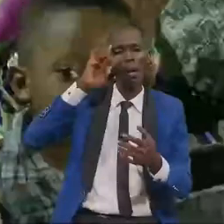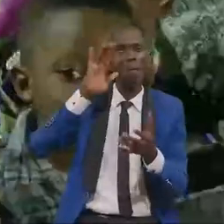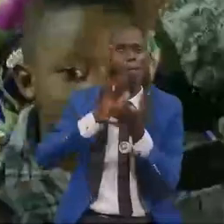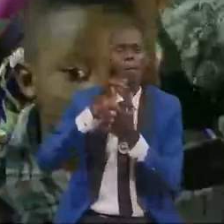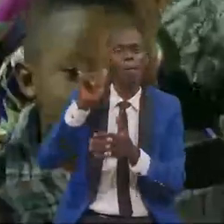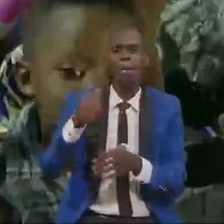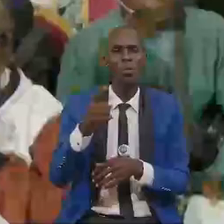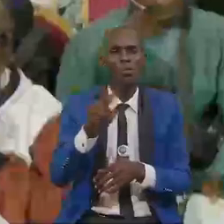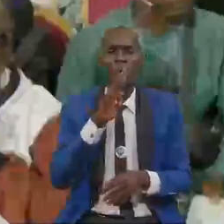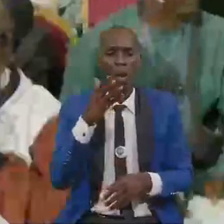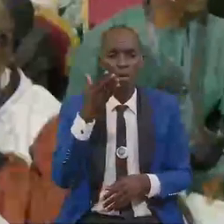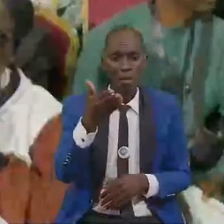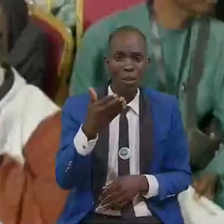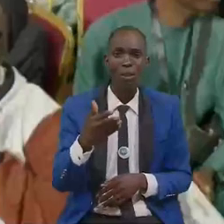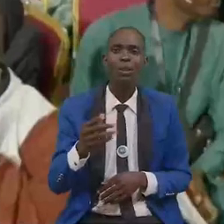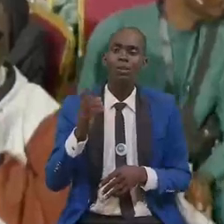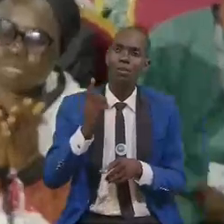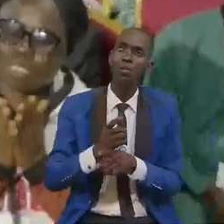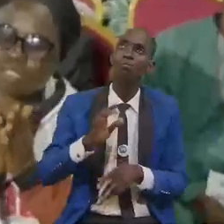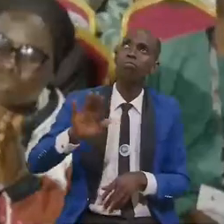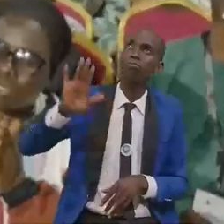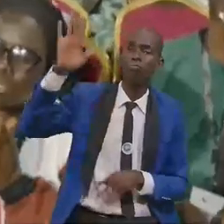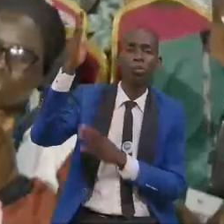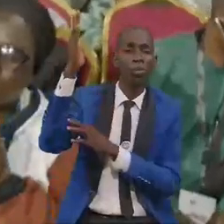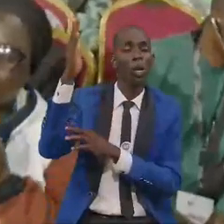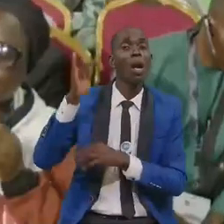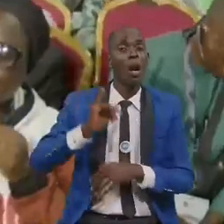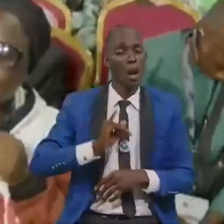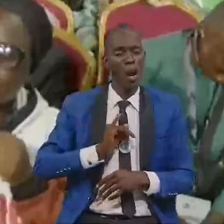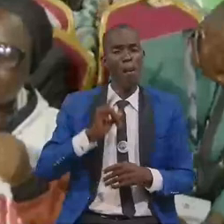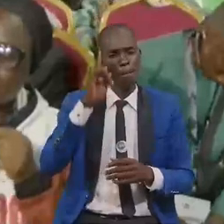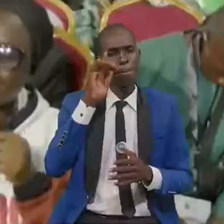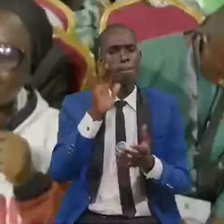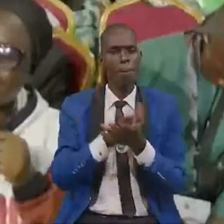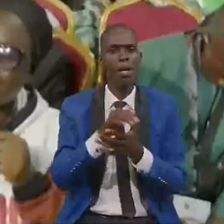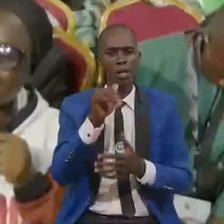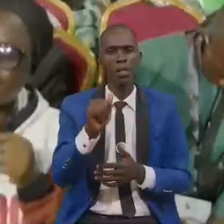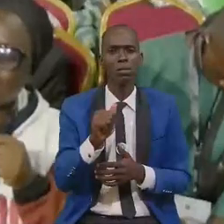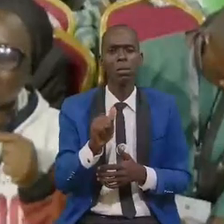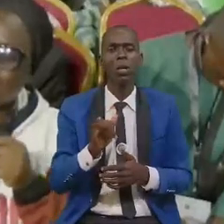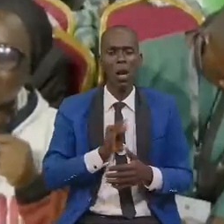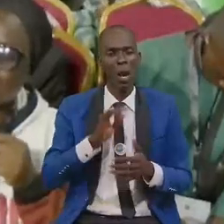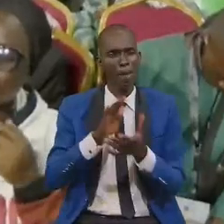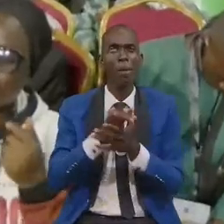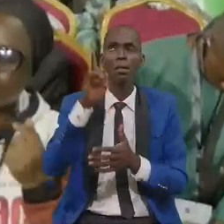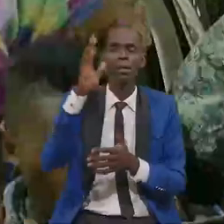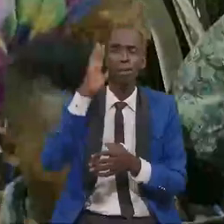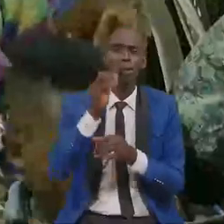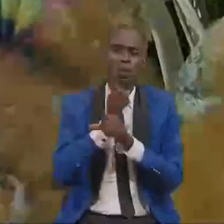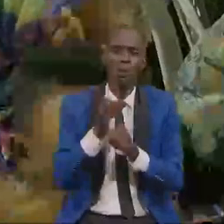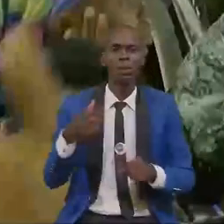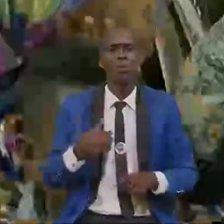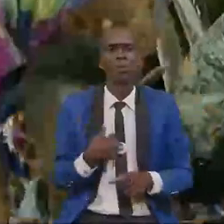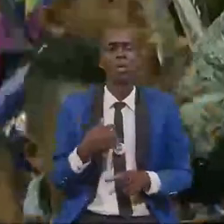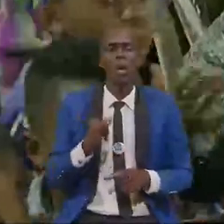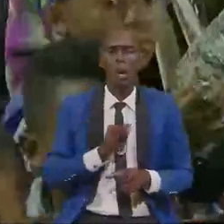où je crois je crois il va me sauver je crois il